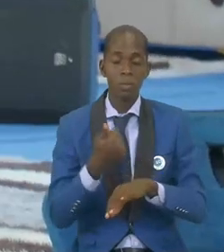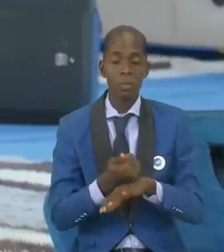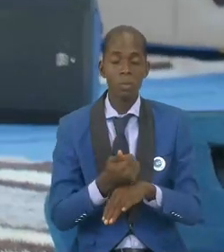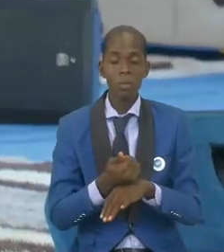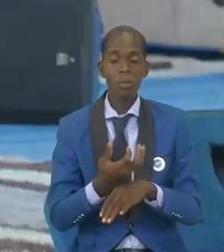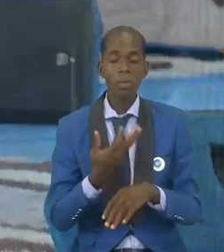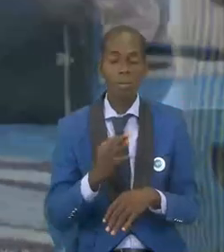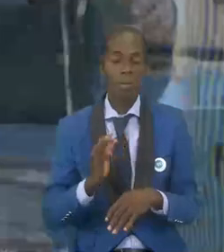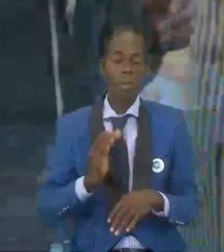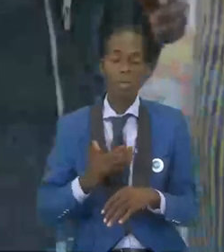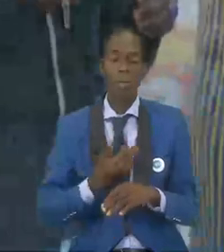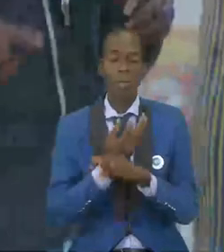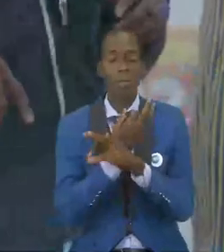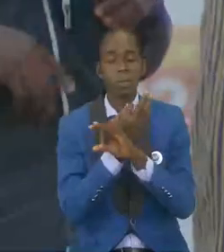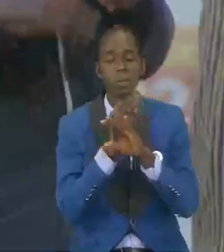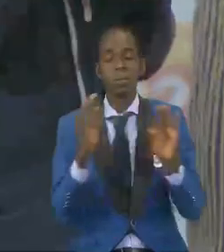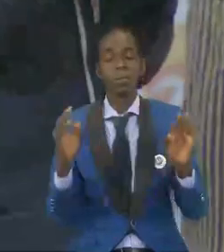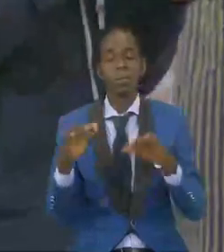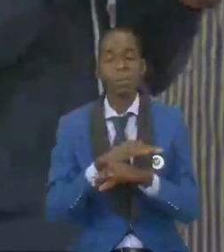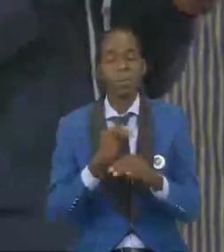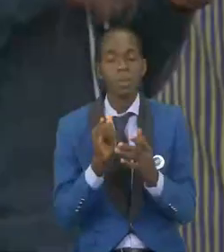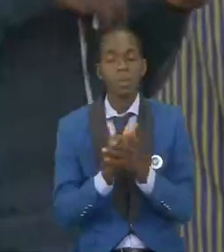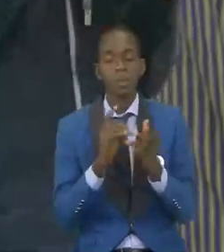de notre émancipation